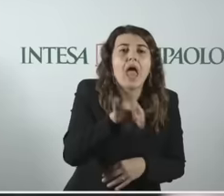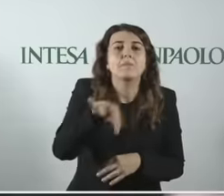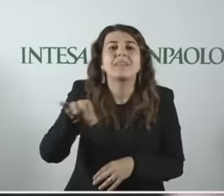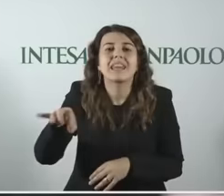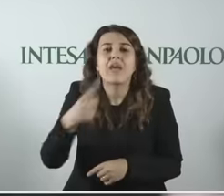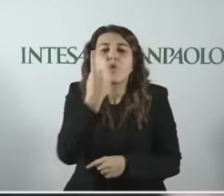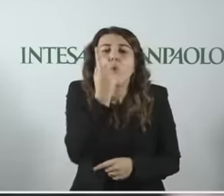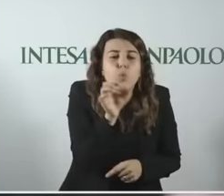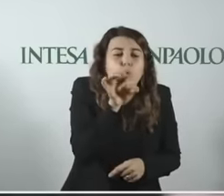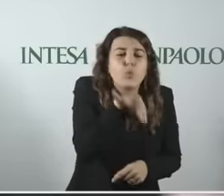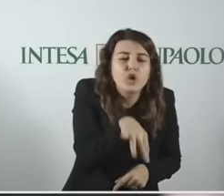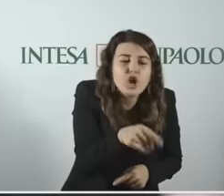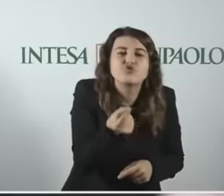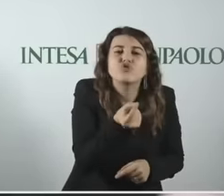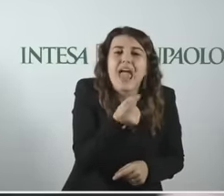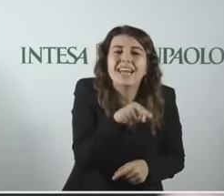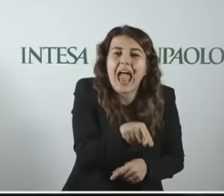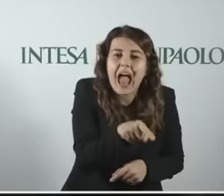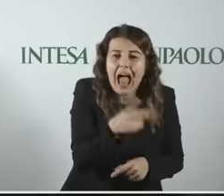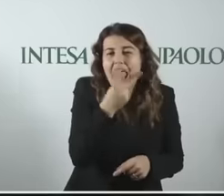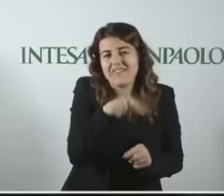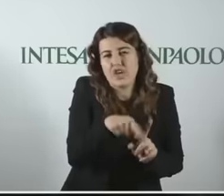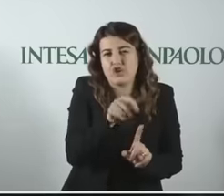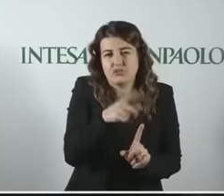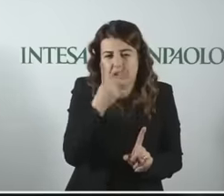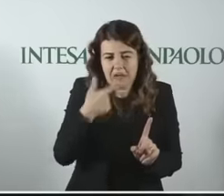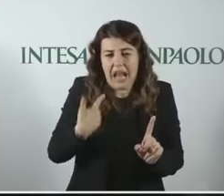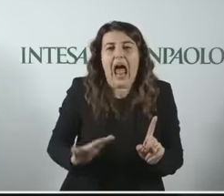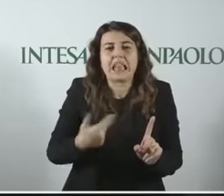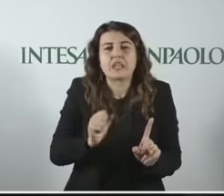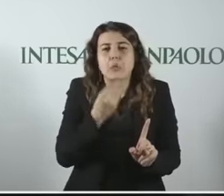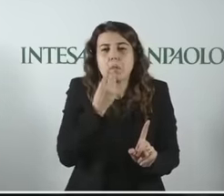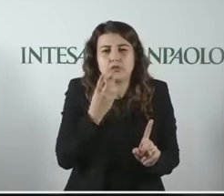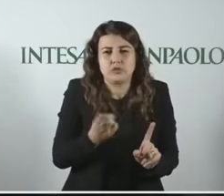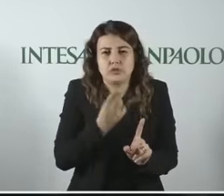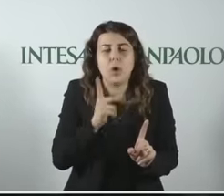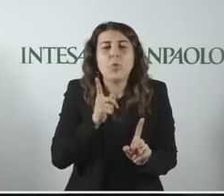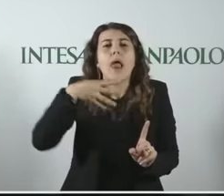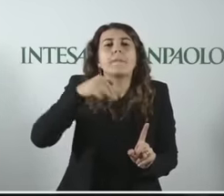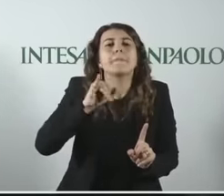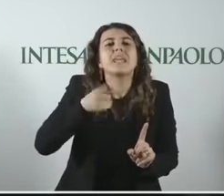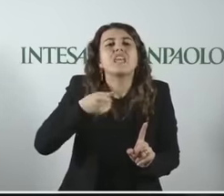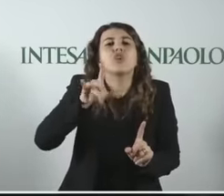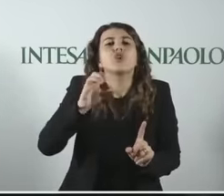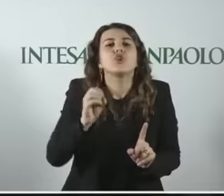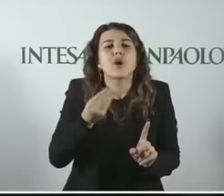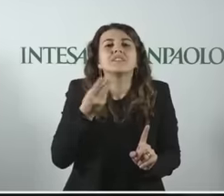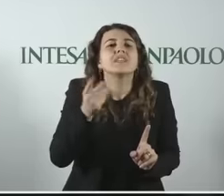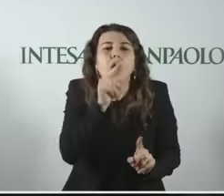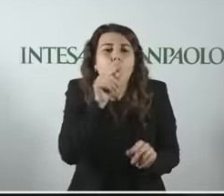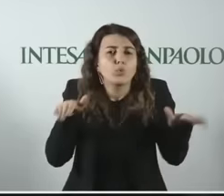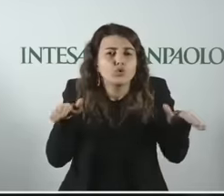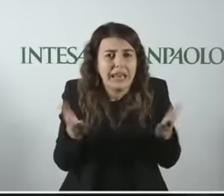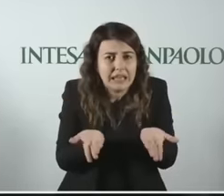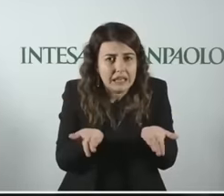un cereale che noi considereremo immangiabile dagli esseri umani cioè il miglio che si dà i canarini Avete